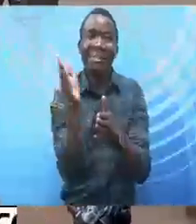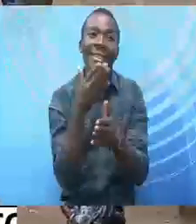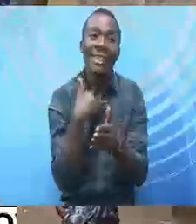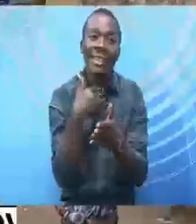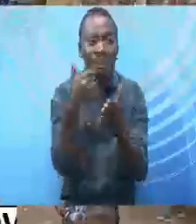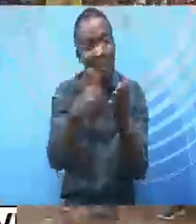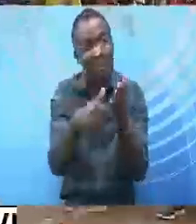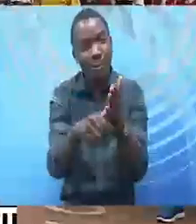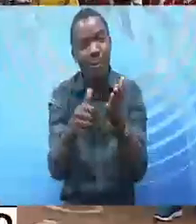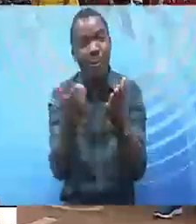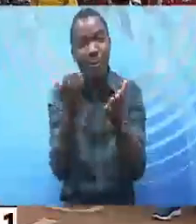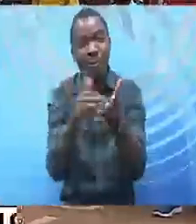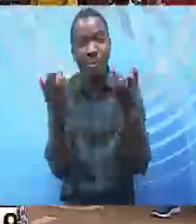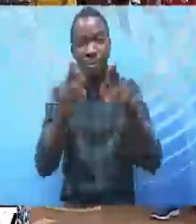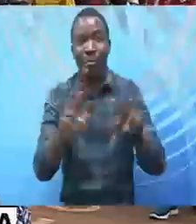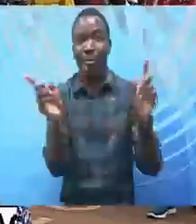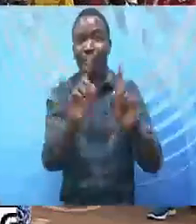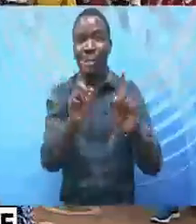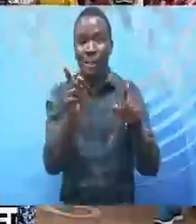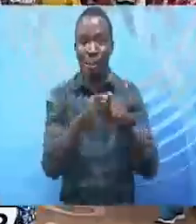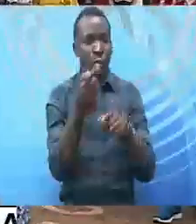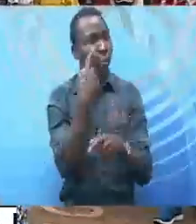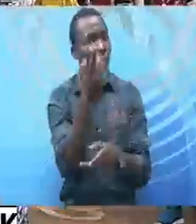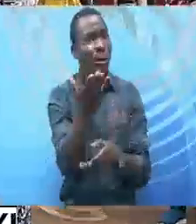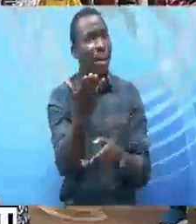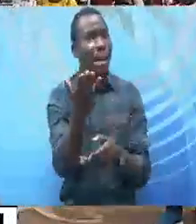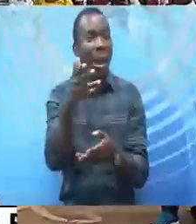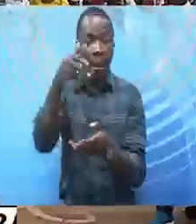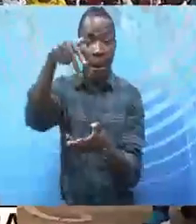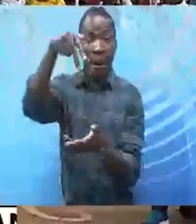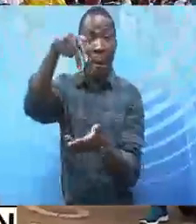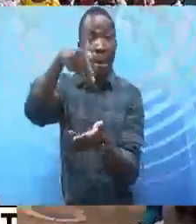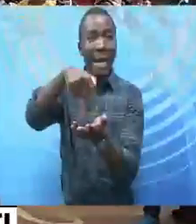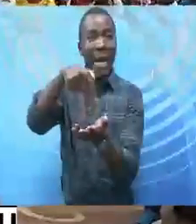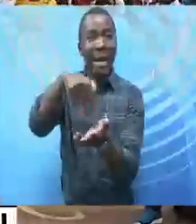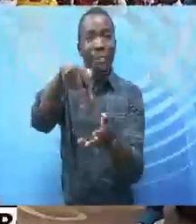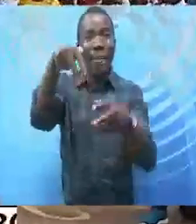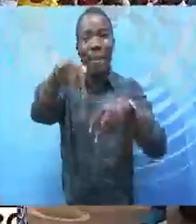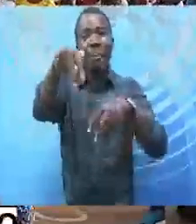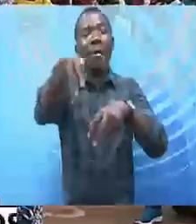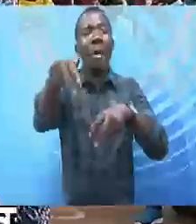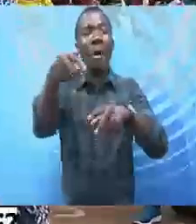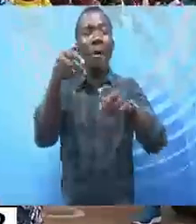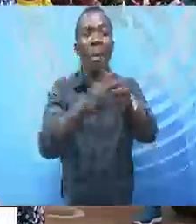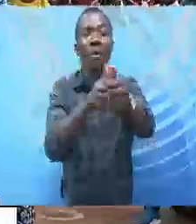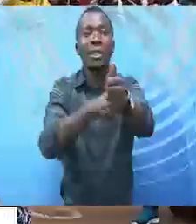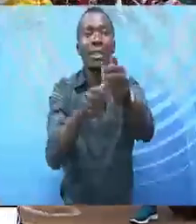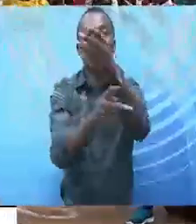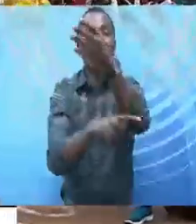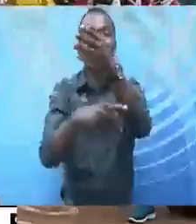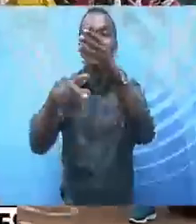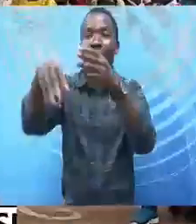kibazo kitongera kuba. Uko mubabona bagiye bahagaze bakurikije intara bajyamo, noneho natwe turi kuzana amabisi kugira